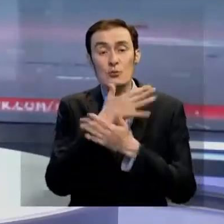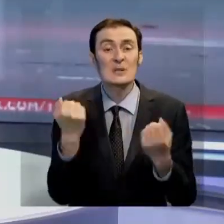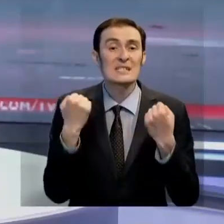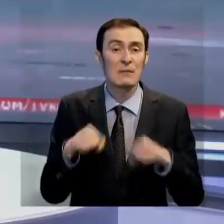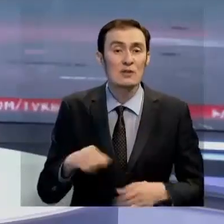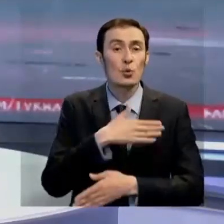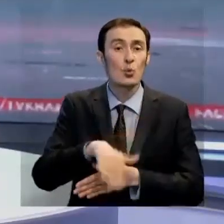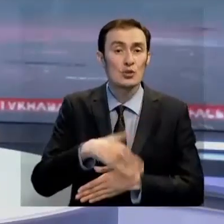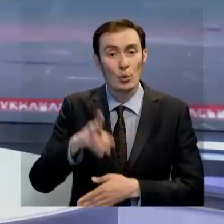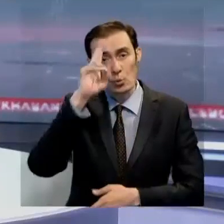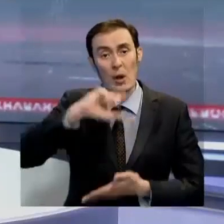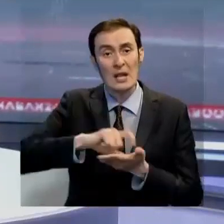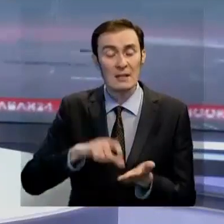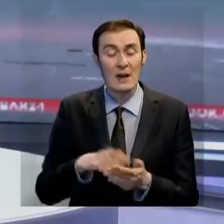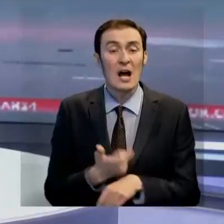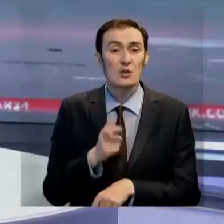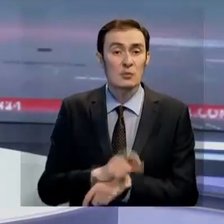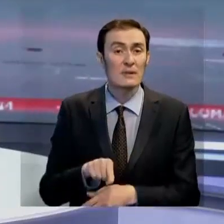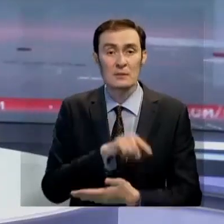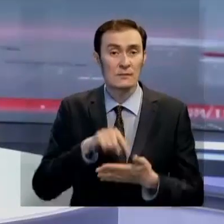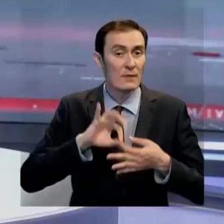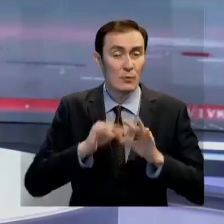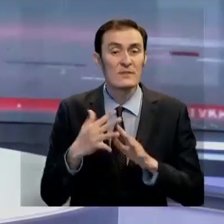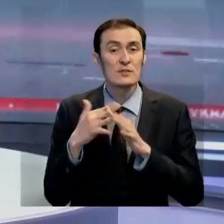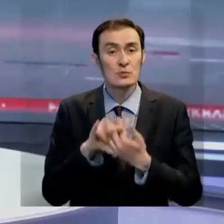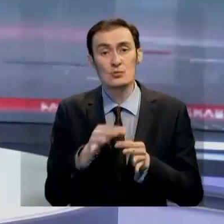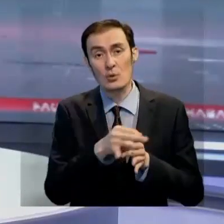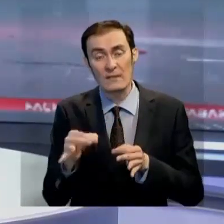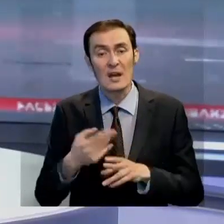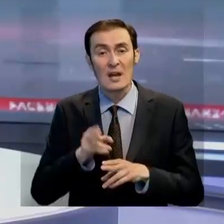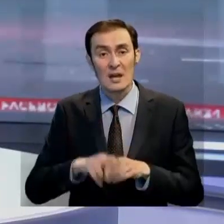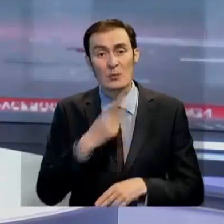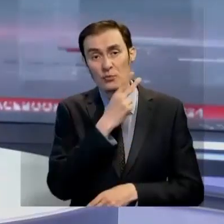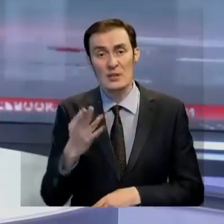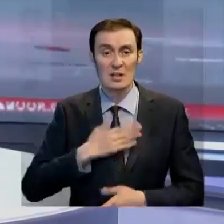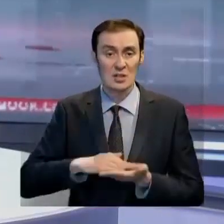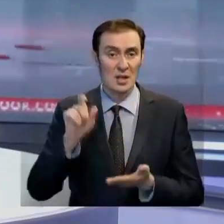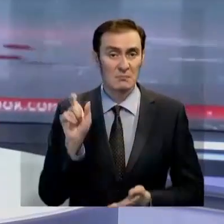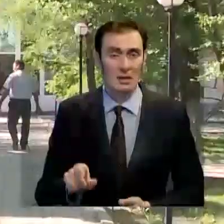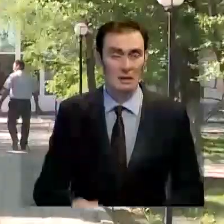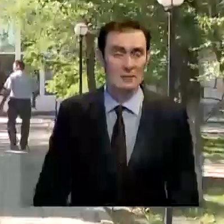от уличных туалетов. Особенно актуальна проблема в селах. В этом убедились наши корреспонденты.